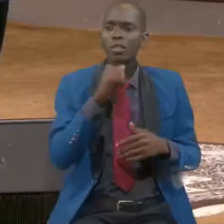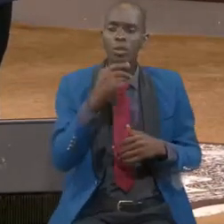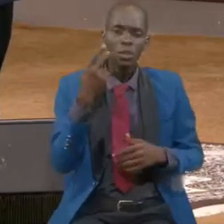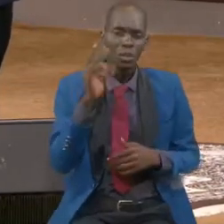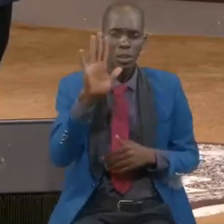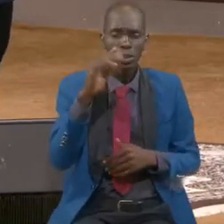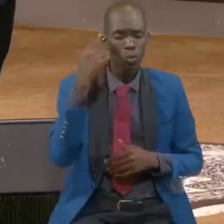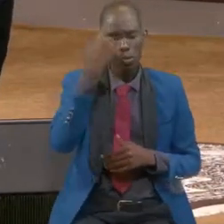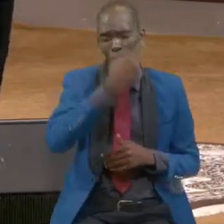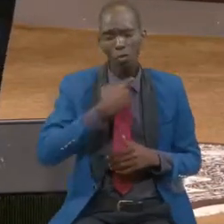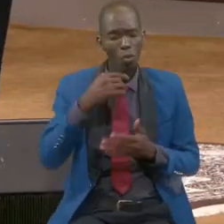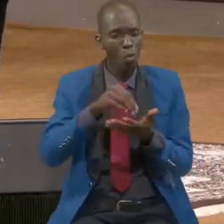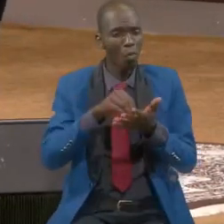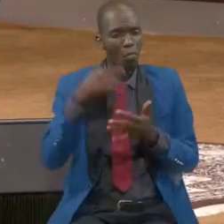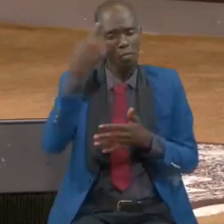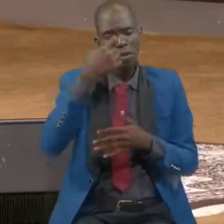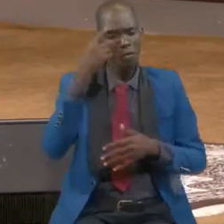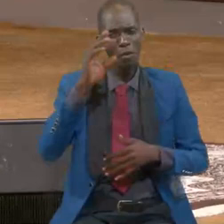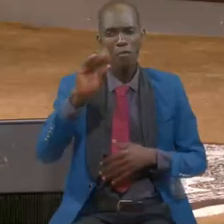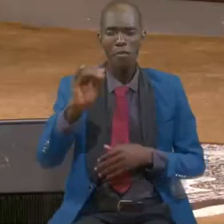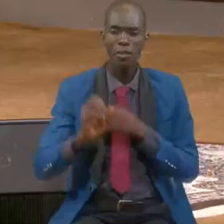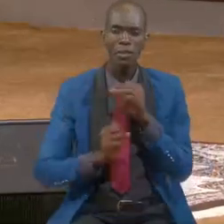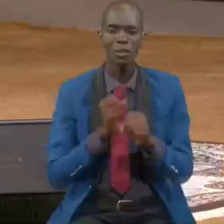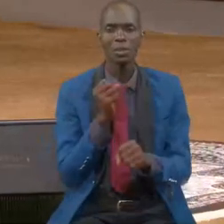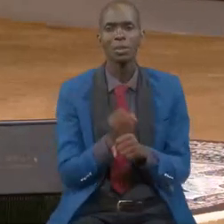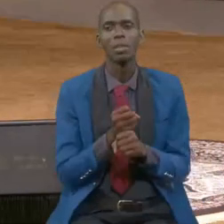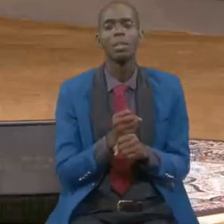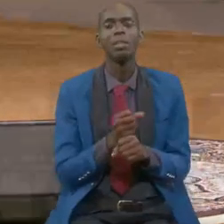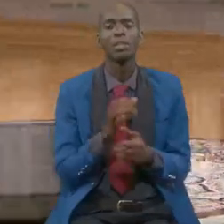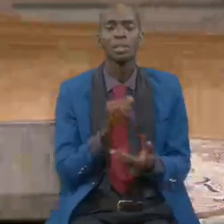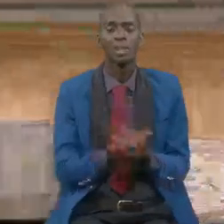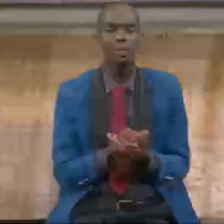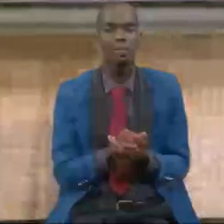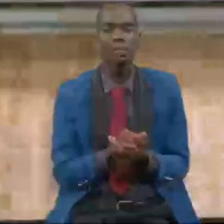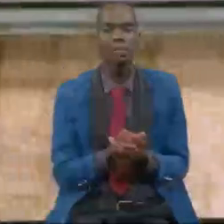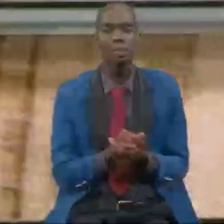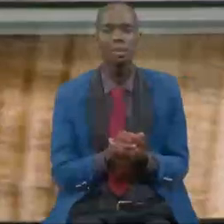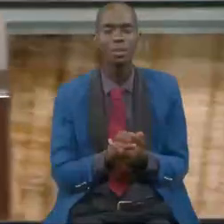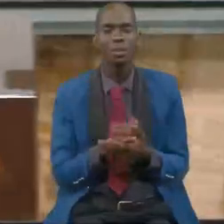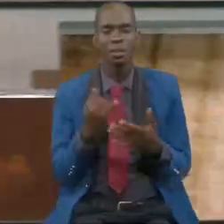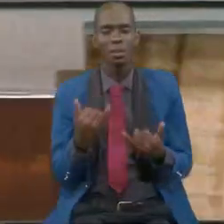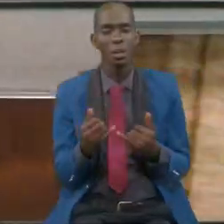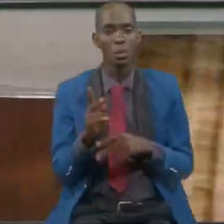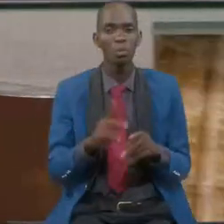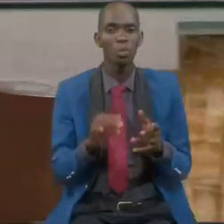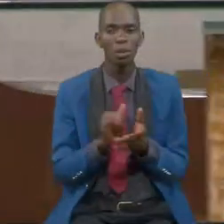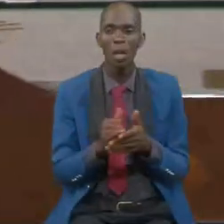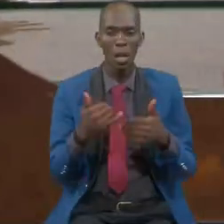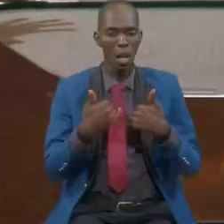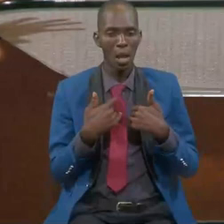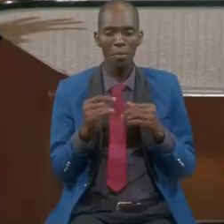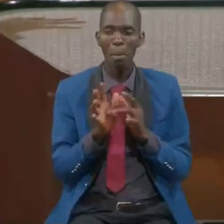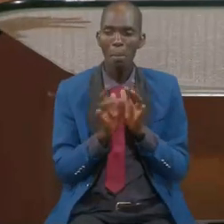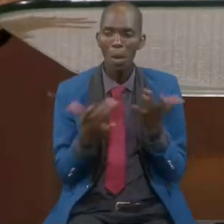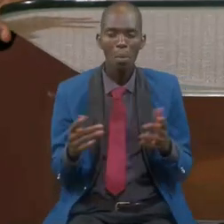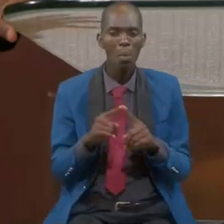parce qu'il ne s'est pas miré pendant 50 ans. Il n'a pas vu son visage. Il y a des